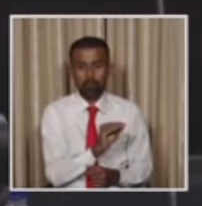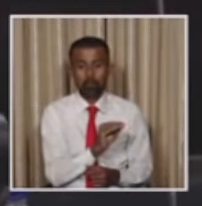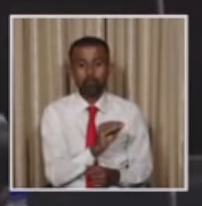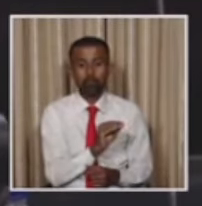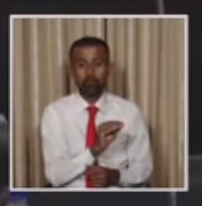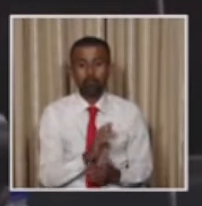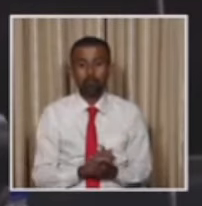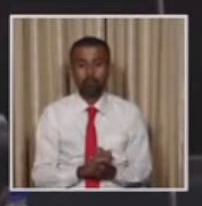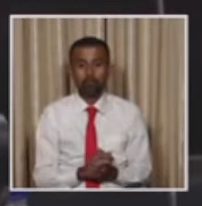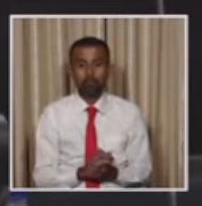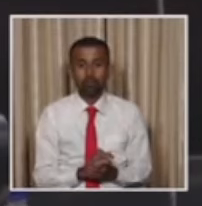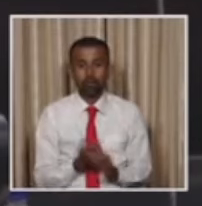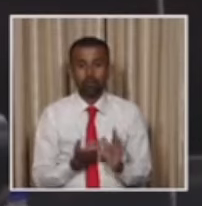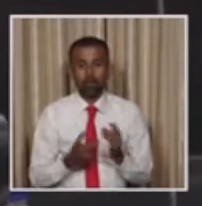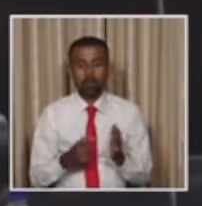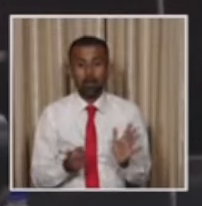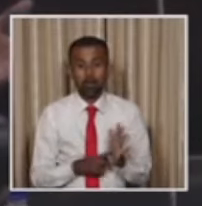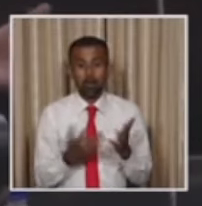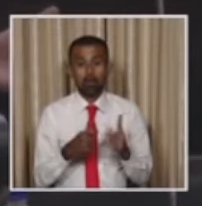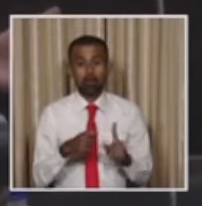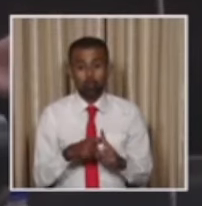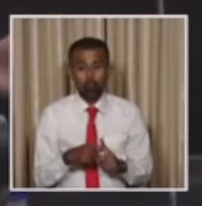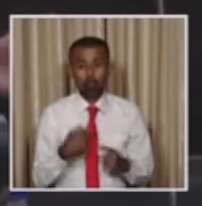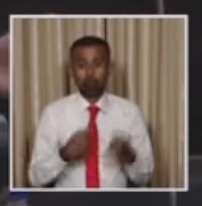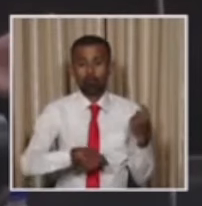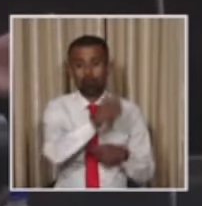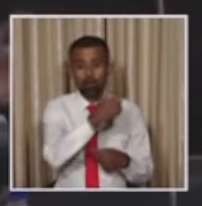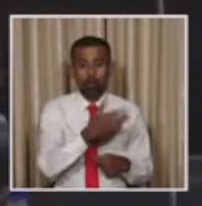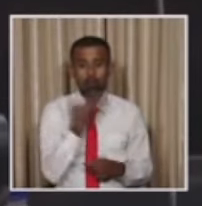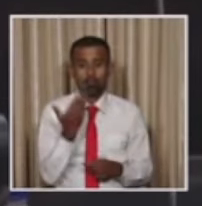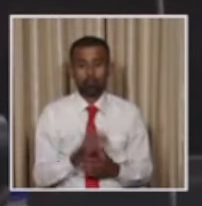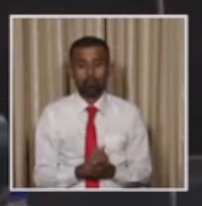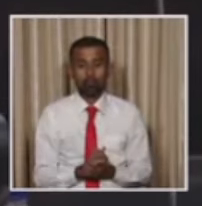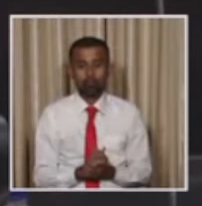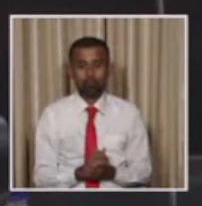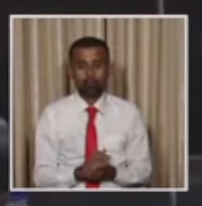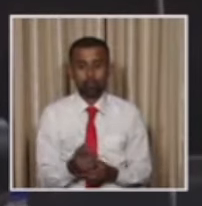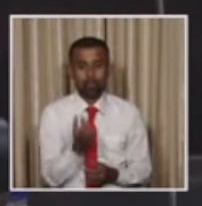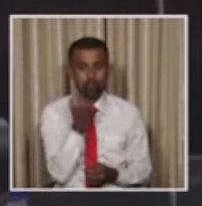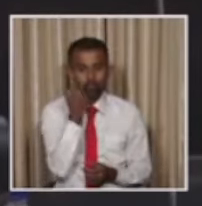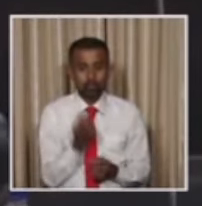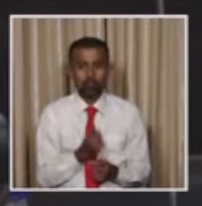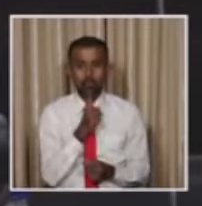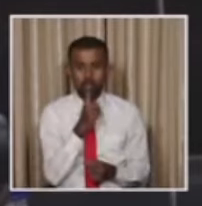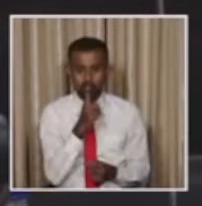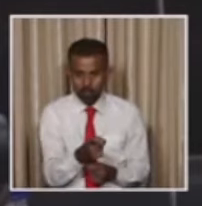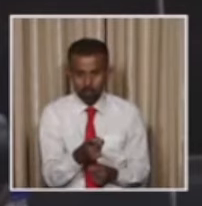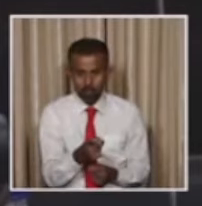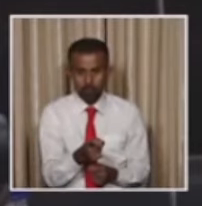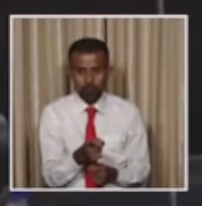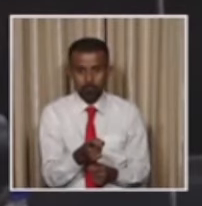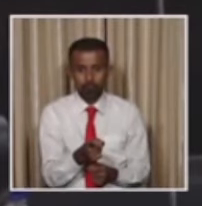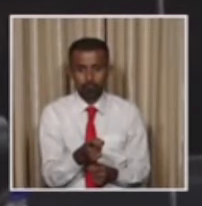හැරිලා මේ රුපියල් ලක්ෂ ගානකට කෝටි ගානකට මේක විකුණන්න පුළුවන්. ඉතින් මේ යෝජනාවෙන් ගේන්නේ ගරු